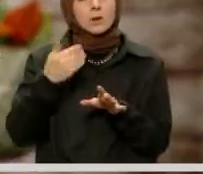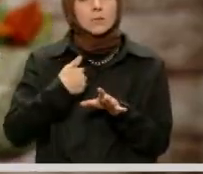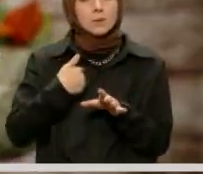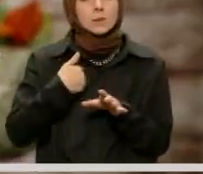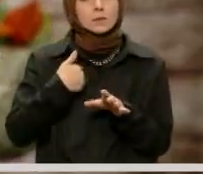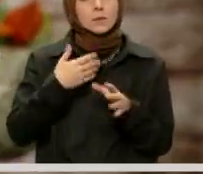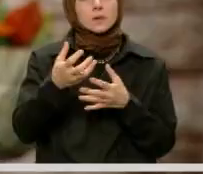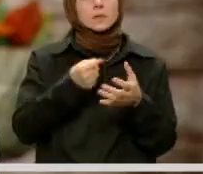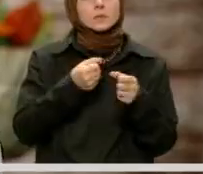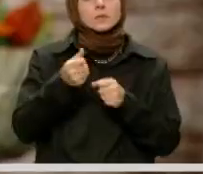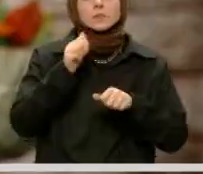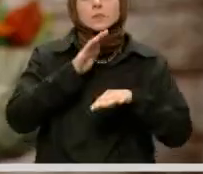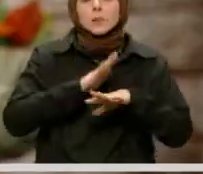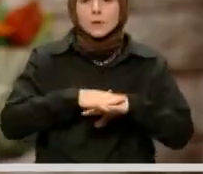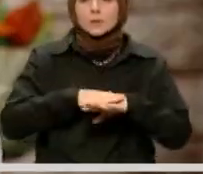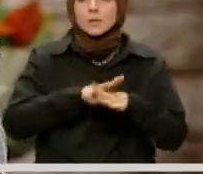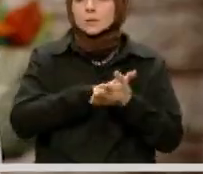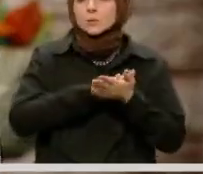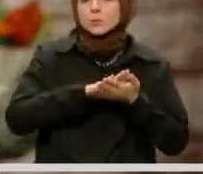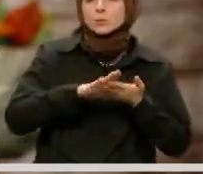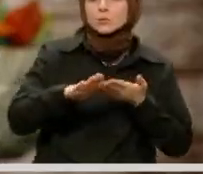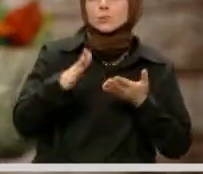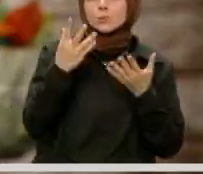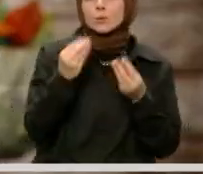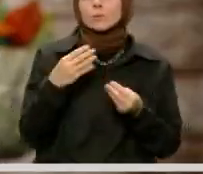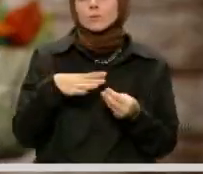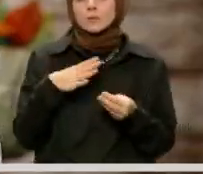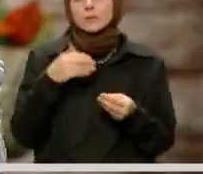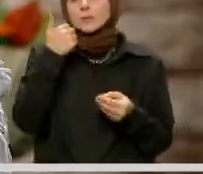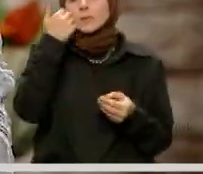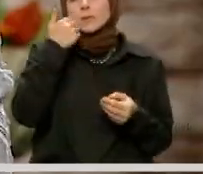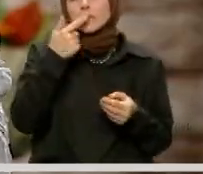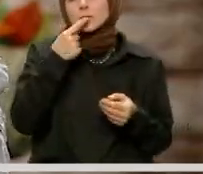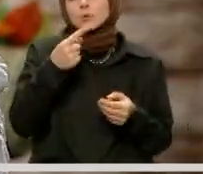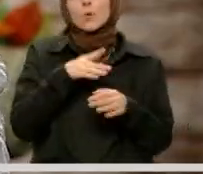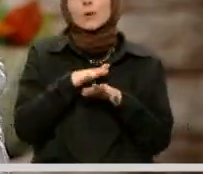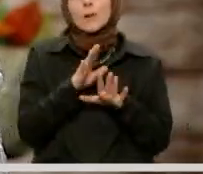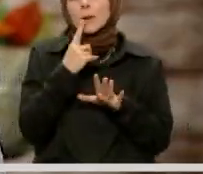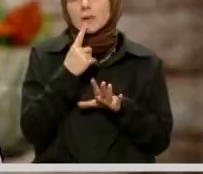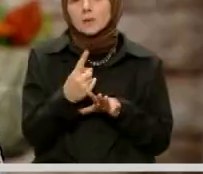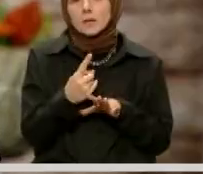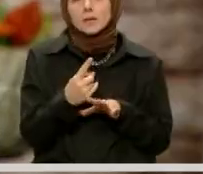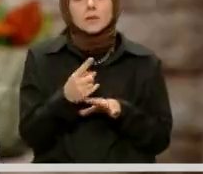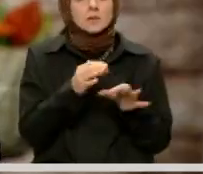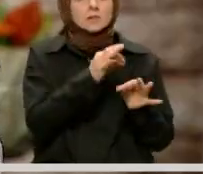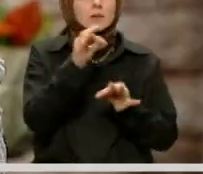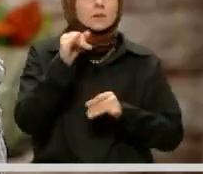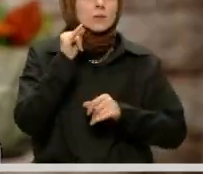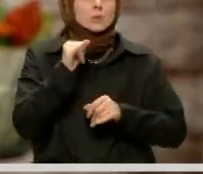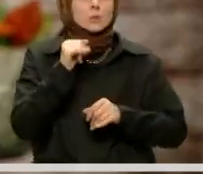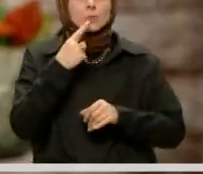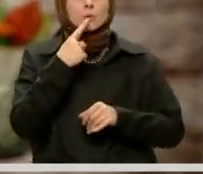olmamı istedi. Başkalarını aldatmamamı istedi. Yalan söylemememi istedi. İnsanlara kötü söz söylemememi